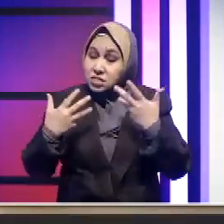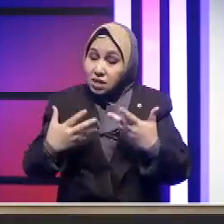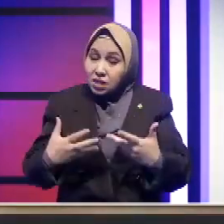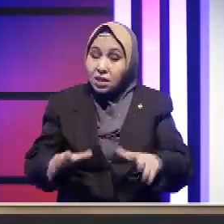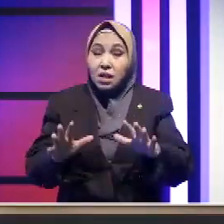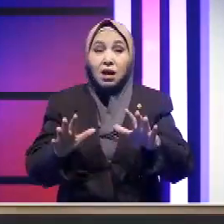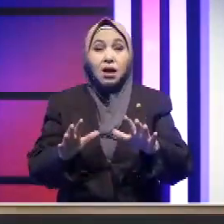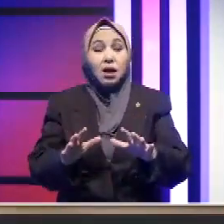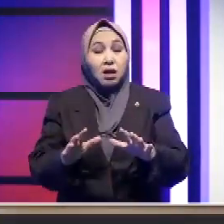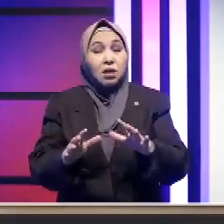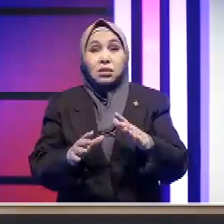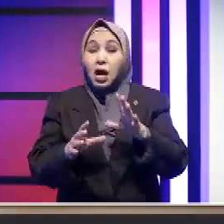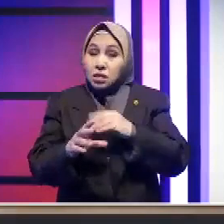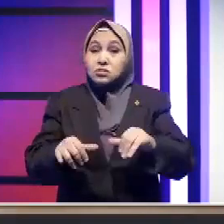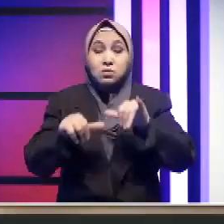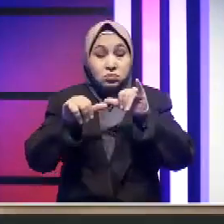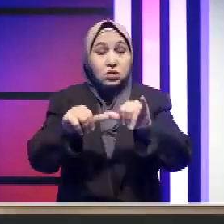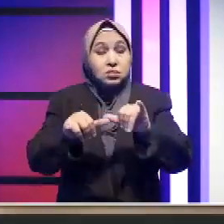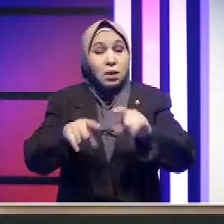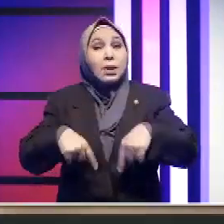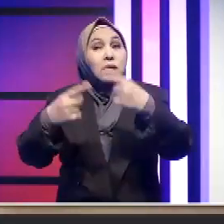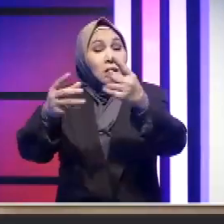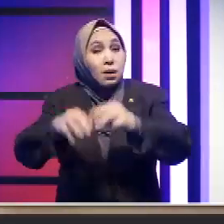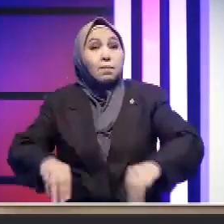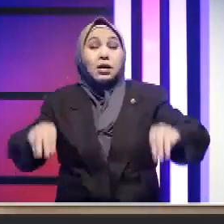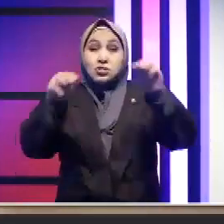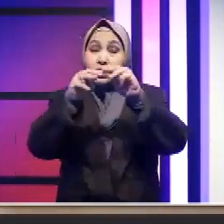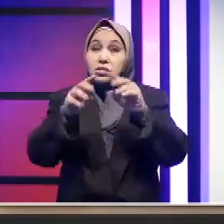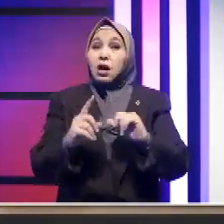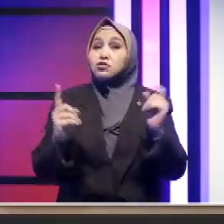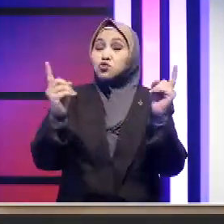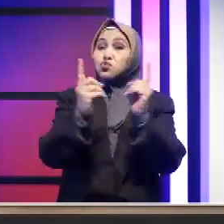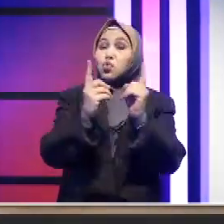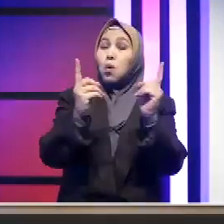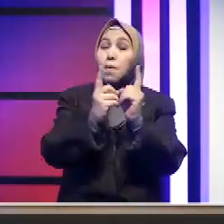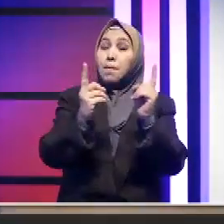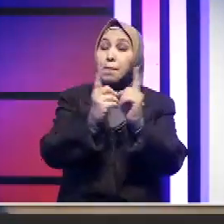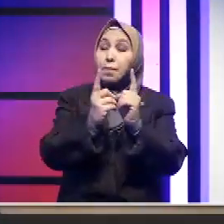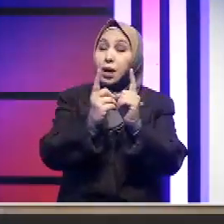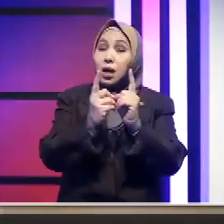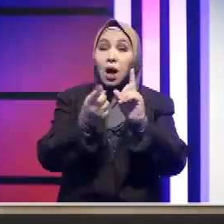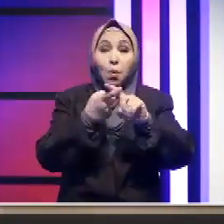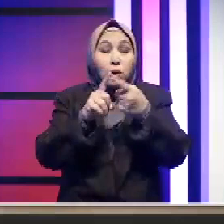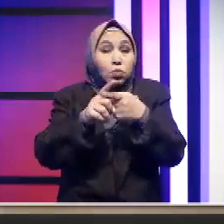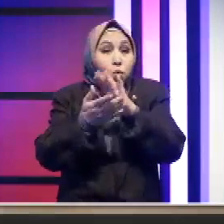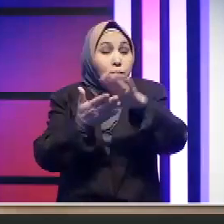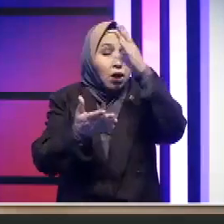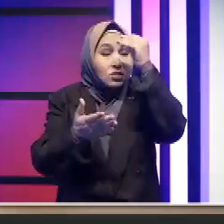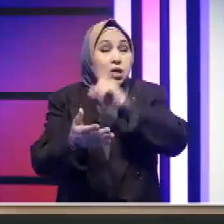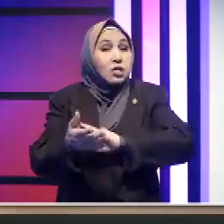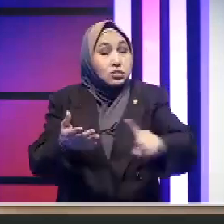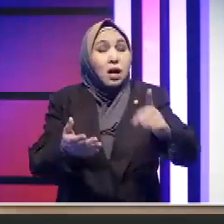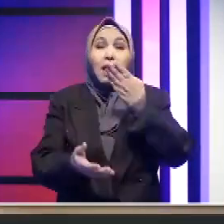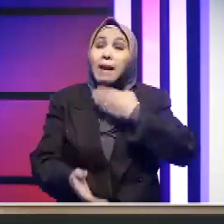sering selalunya ke masjid atau jumpa kawan bersedia untuk belajar Islam Oh ya